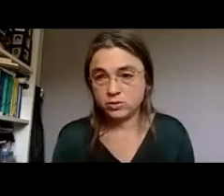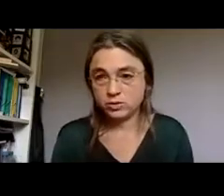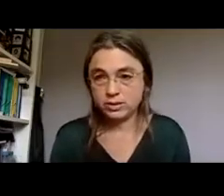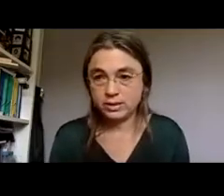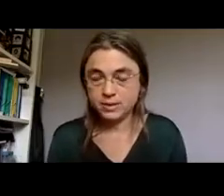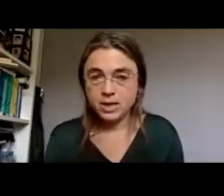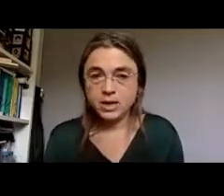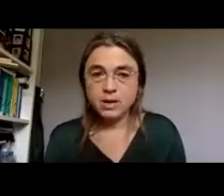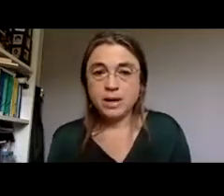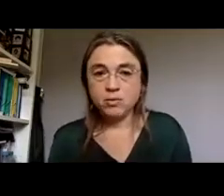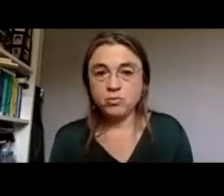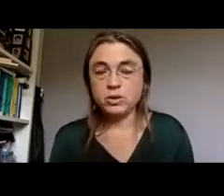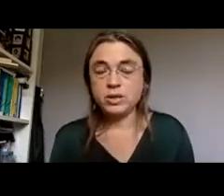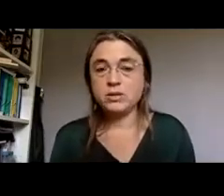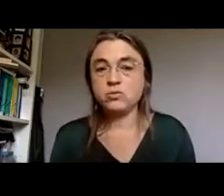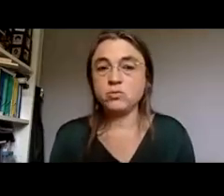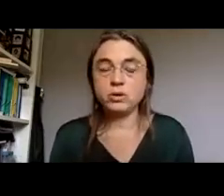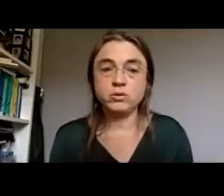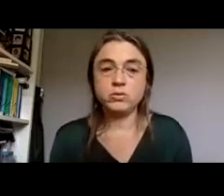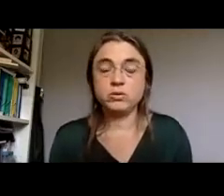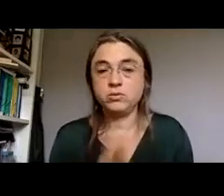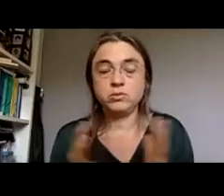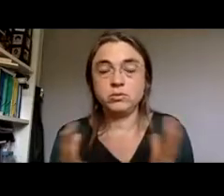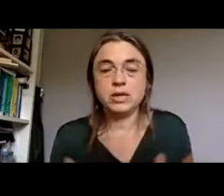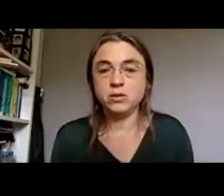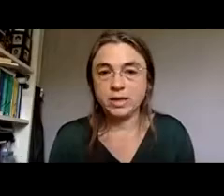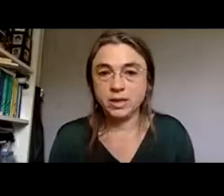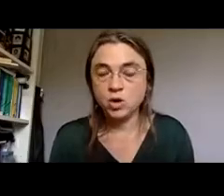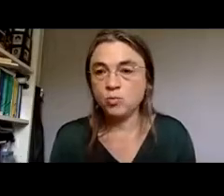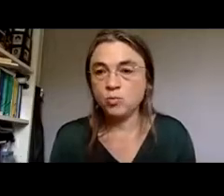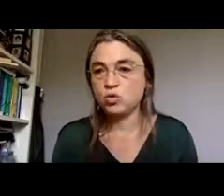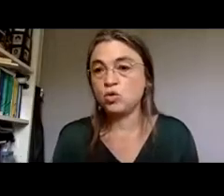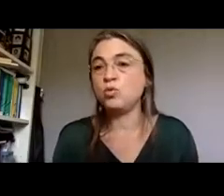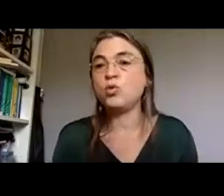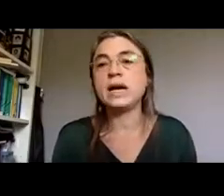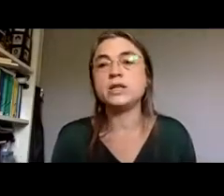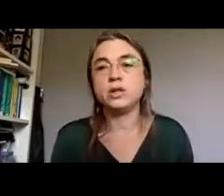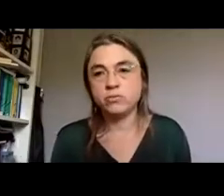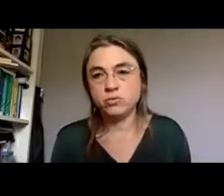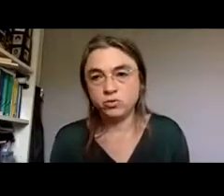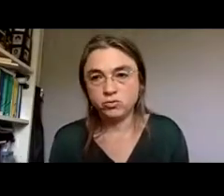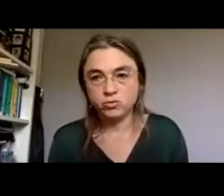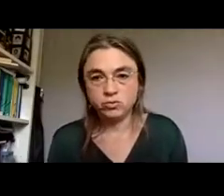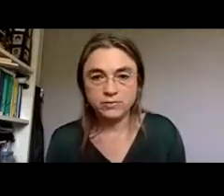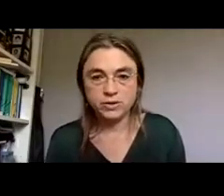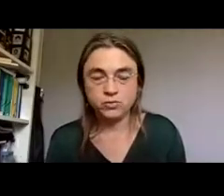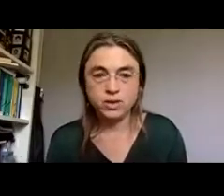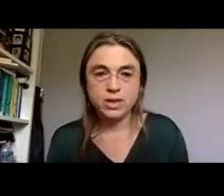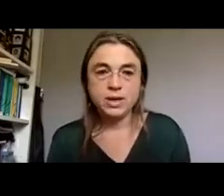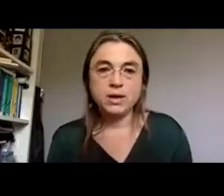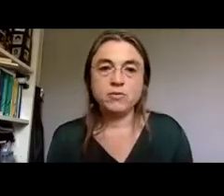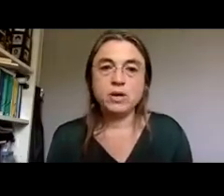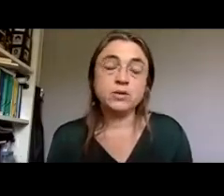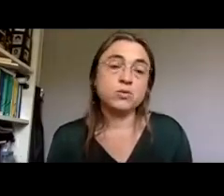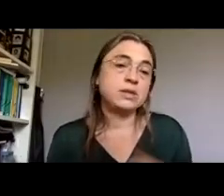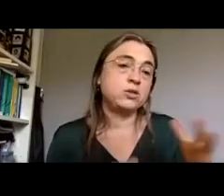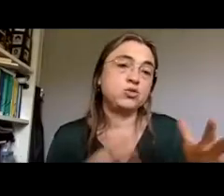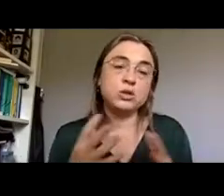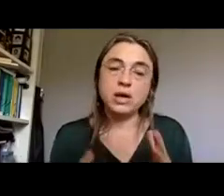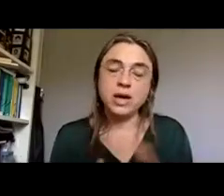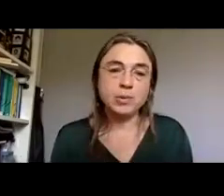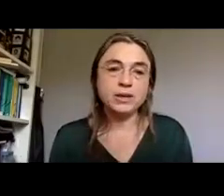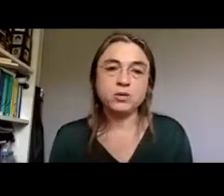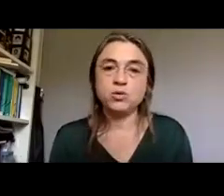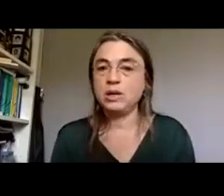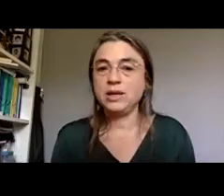de la surdité. Par contre, ils ont une attente énorme sur le blocage de l'évolution de la vision. Voilà, donc c'est juste